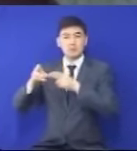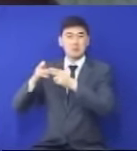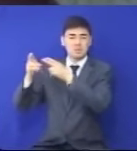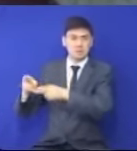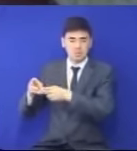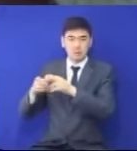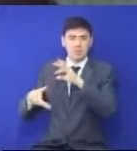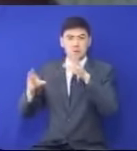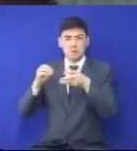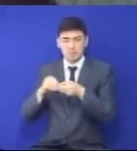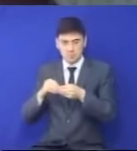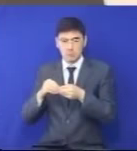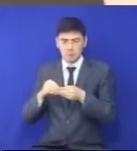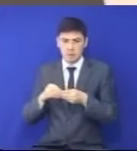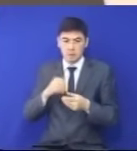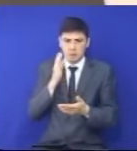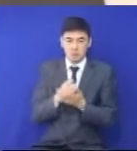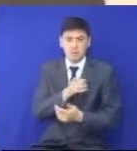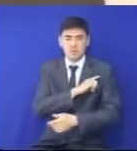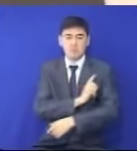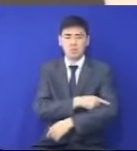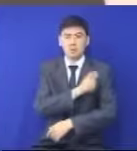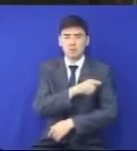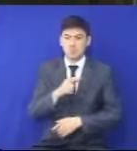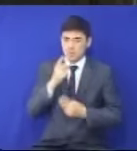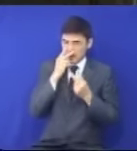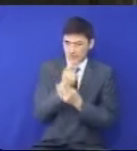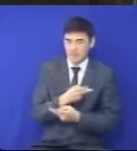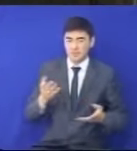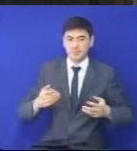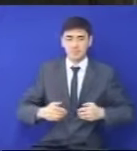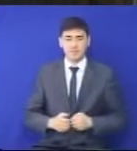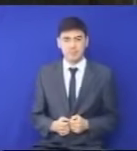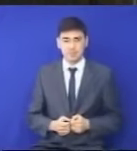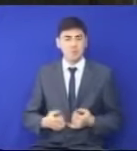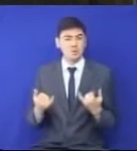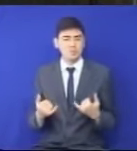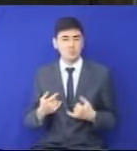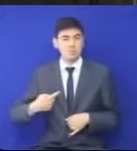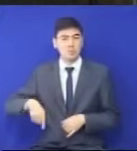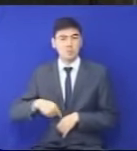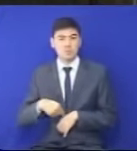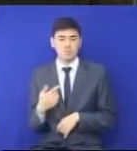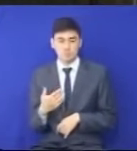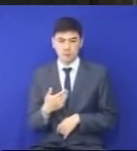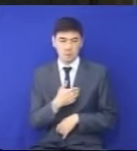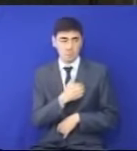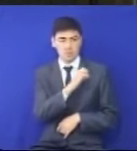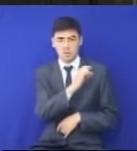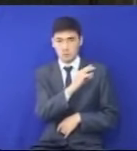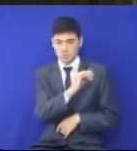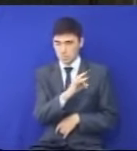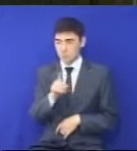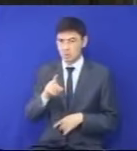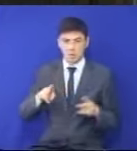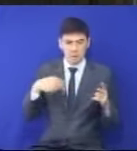өзіміздің батыр, мықты жігіттер бар екенін көрсету. Бүгінгі әсерім алған барлық балаларға айтарым осы. Санжар Әділев сияқты